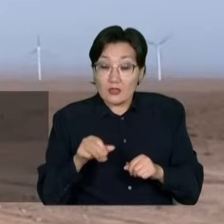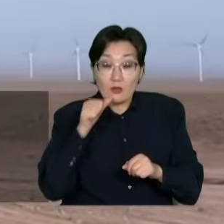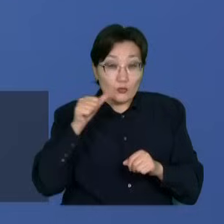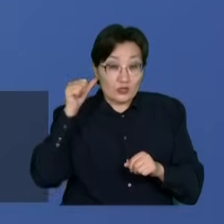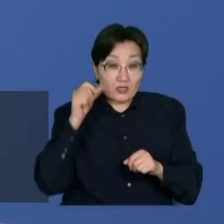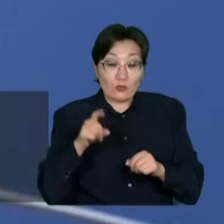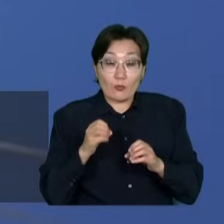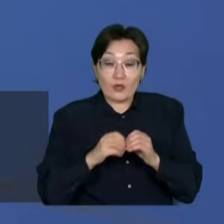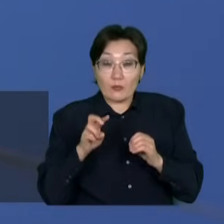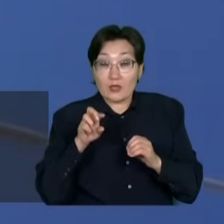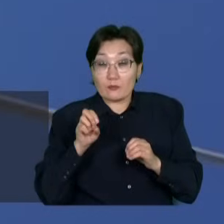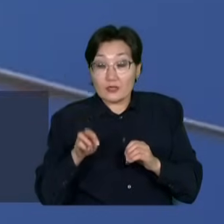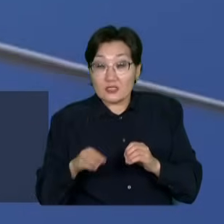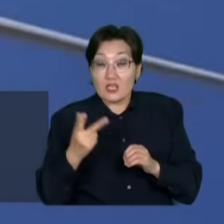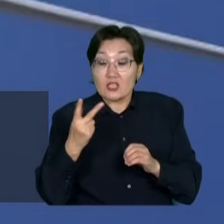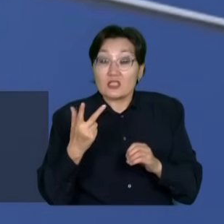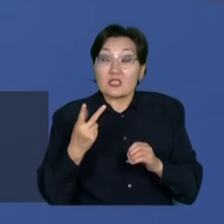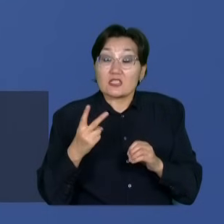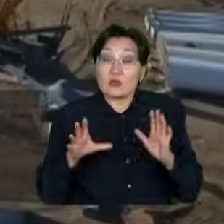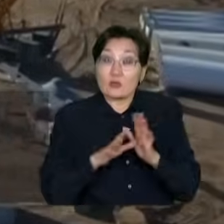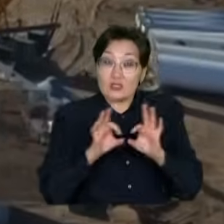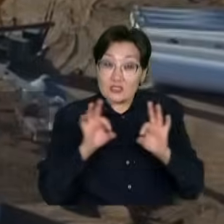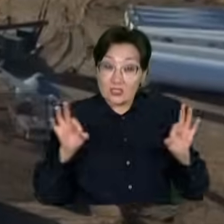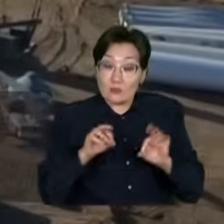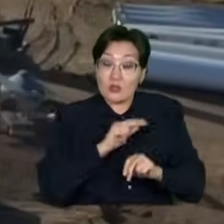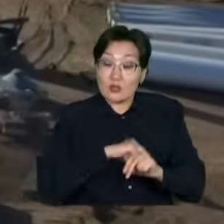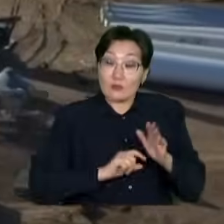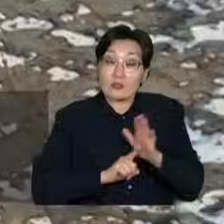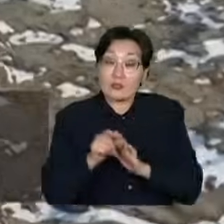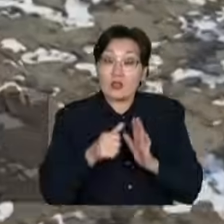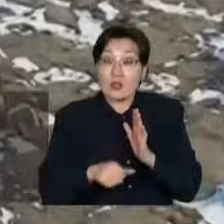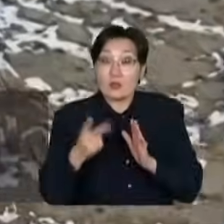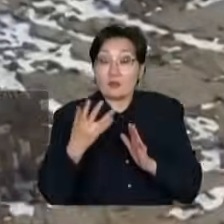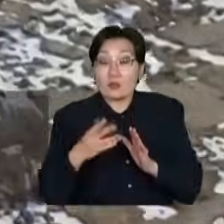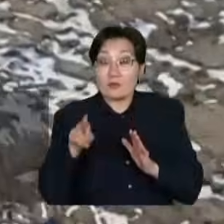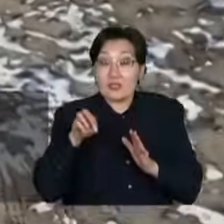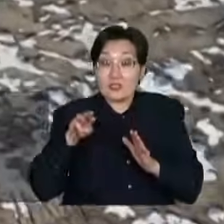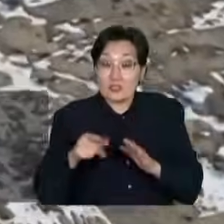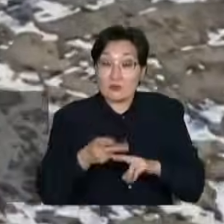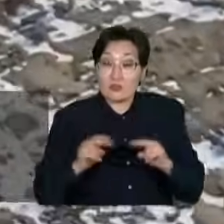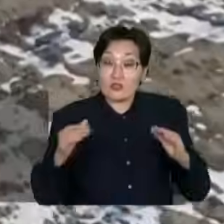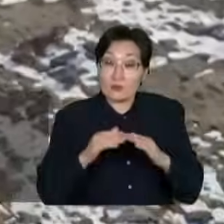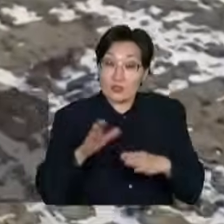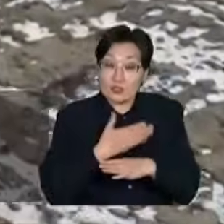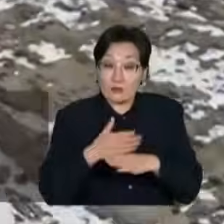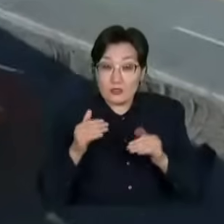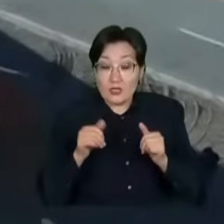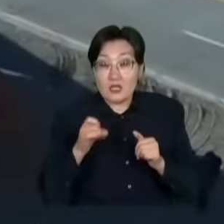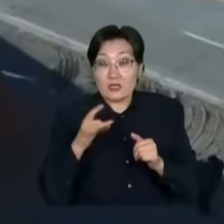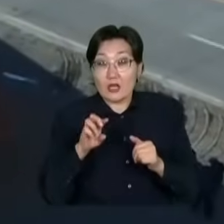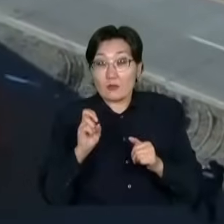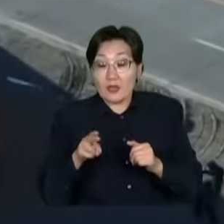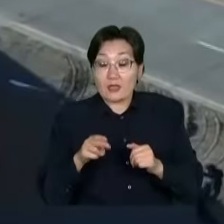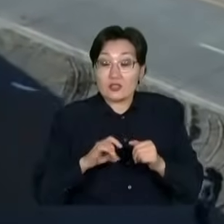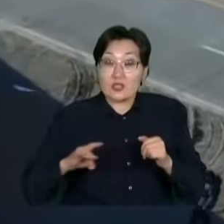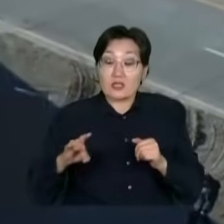өзі 110 мегаваттық екі жел электр станциясы іске қосылған еді. Құны 65 миллиард теңгеге жеткен бұл нысаннан бөлек, биыл Райымбек ауданында